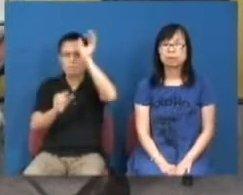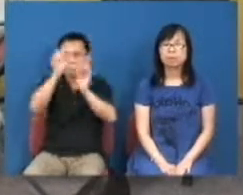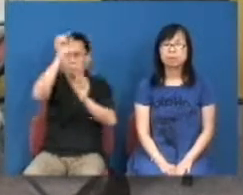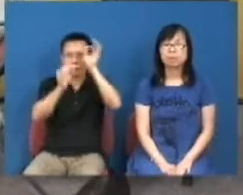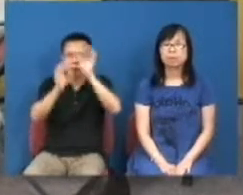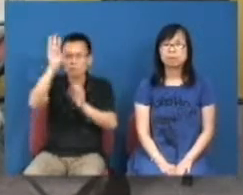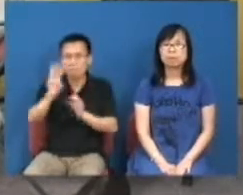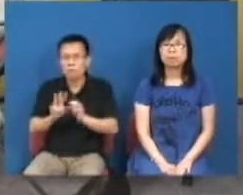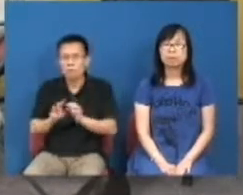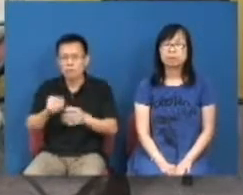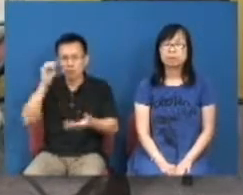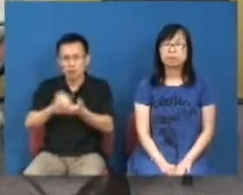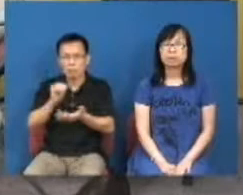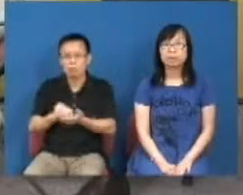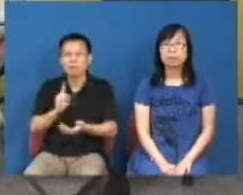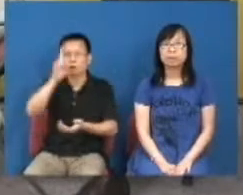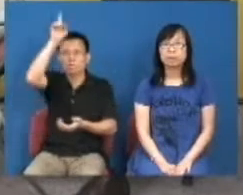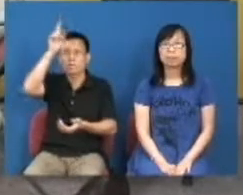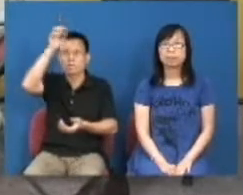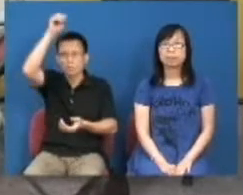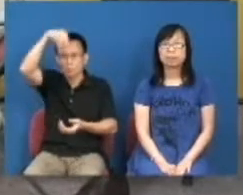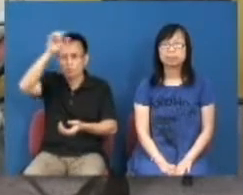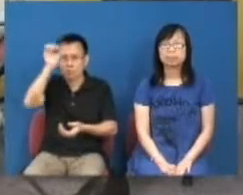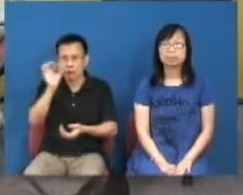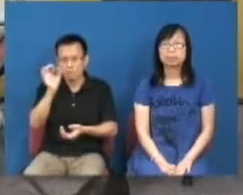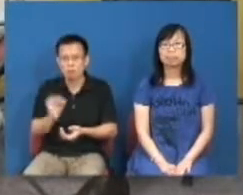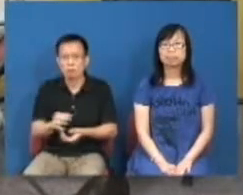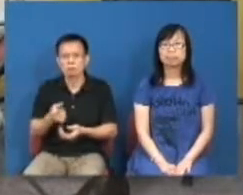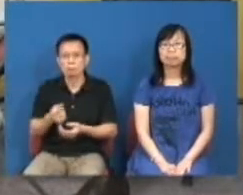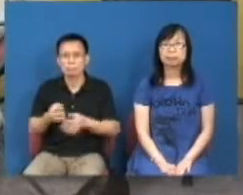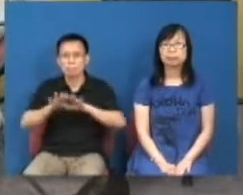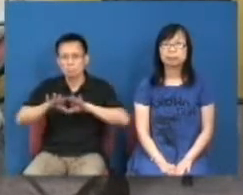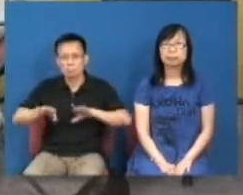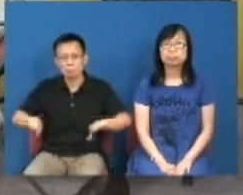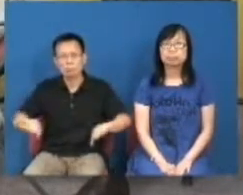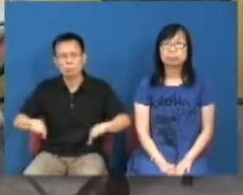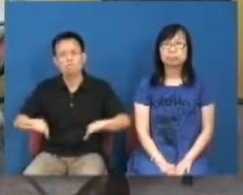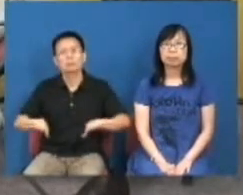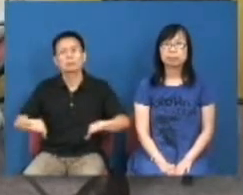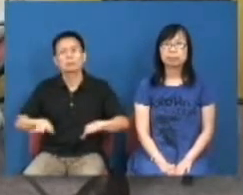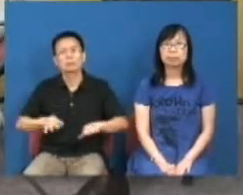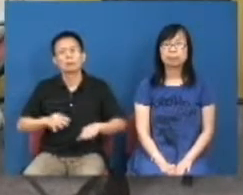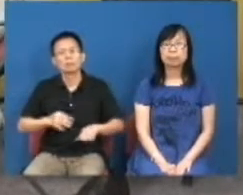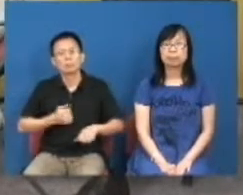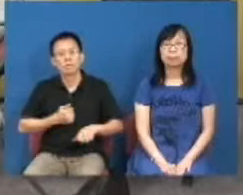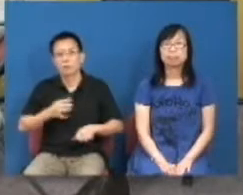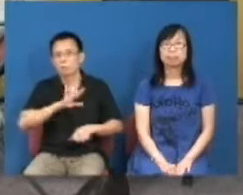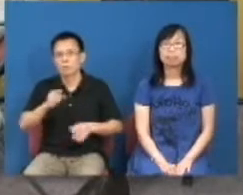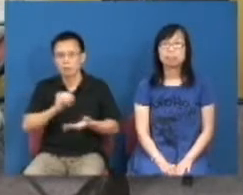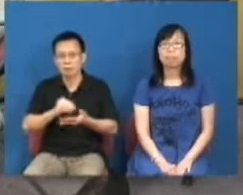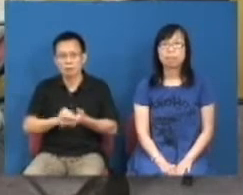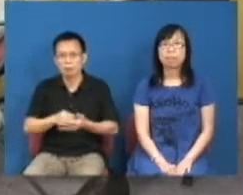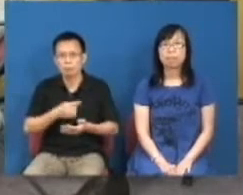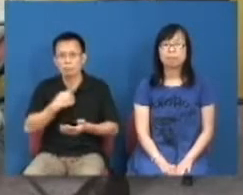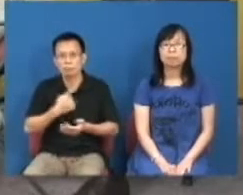咬定就係樓上漏水嚇。嗱，調解員咧就唔係一定係需要，係唔係